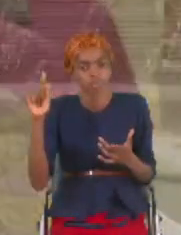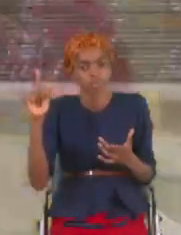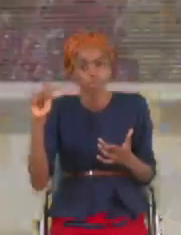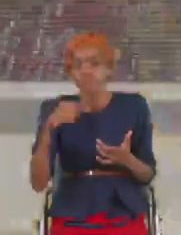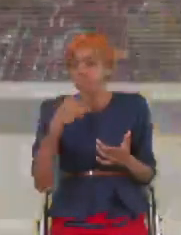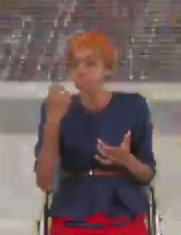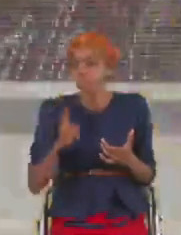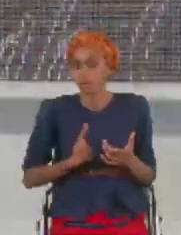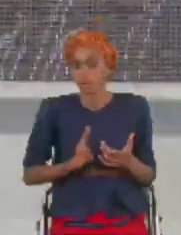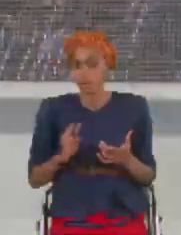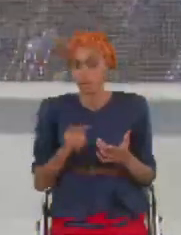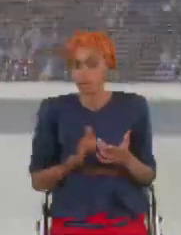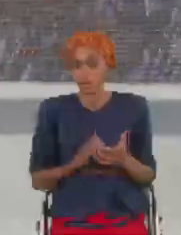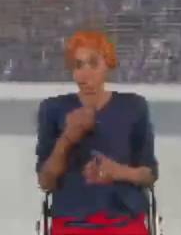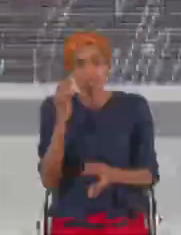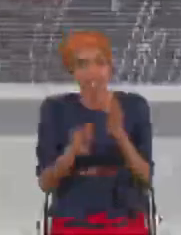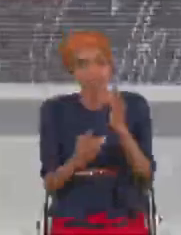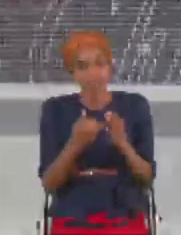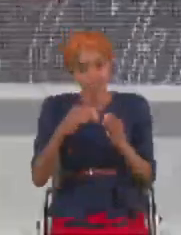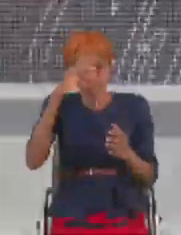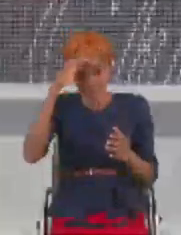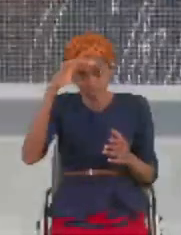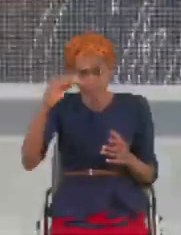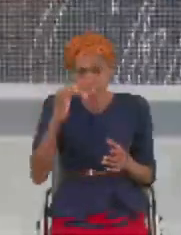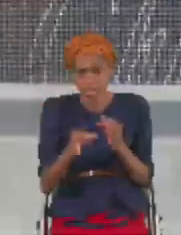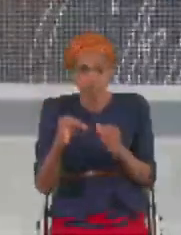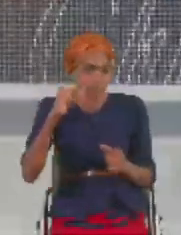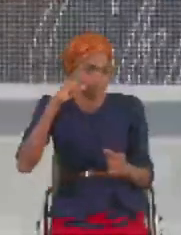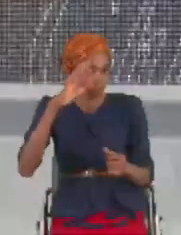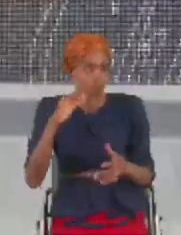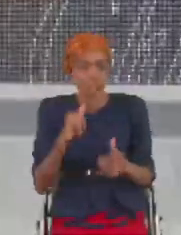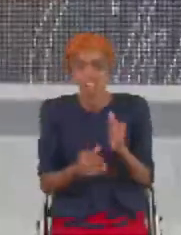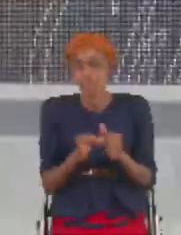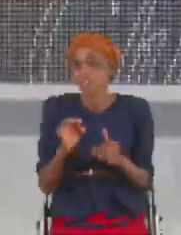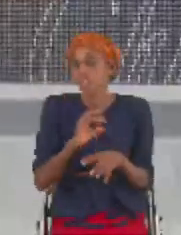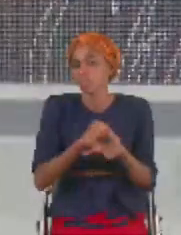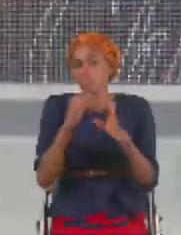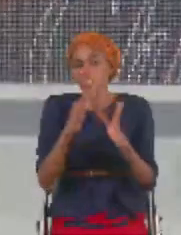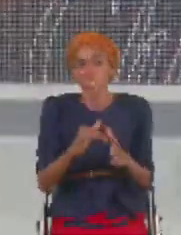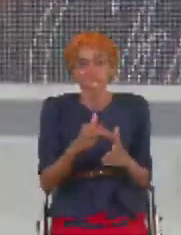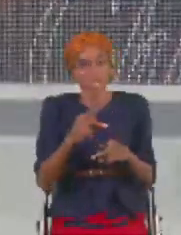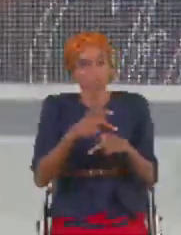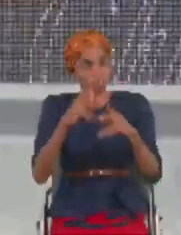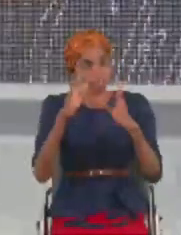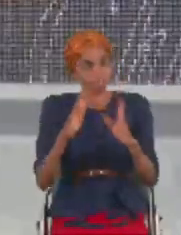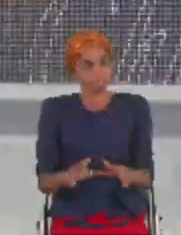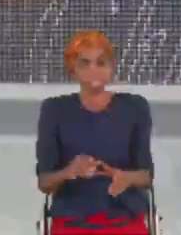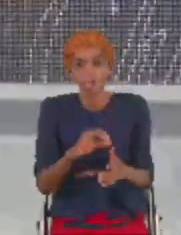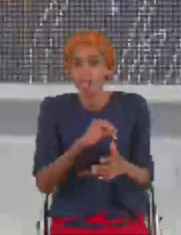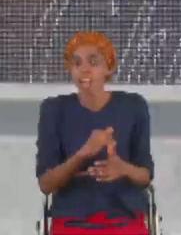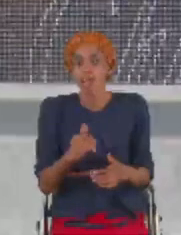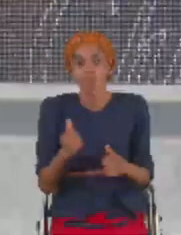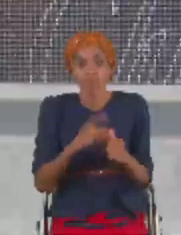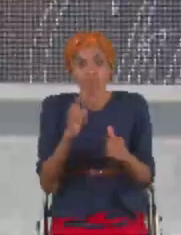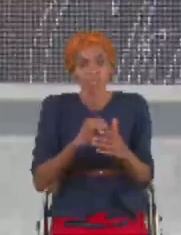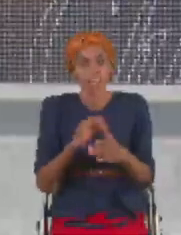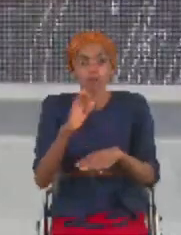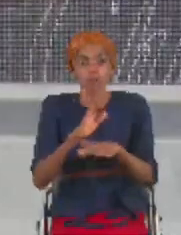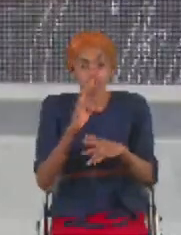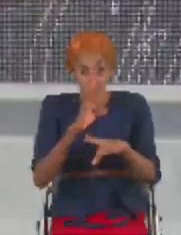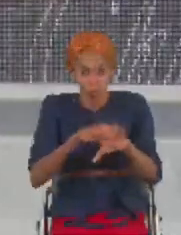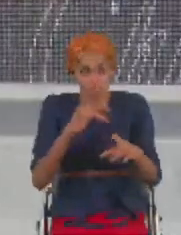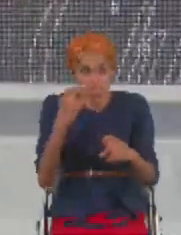quelqu'un c'est donc quelqu'un si une femme un homme un ministre un professionnel c'est quelqu'un qui